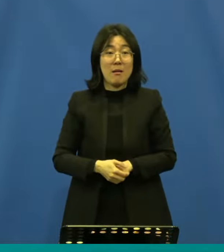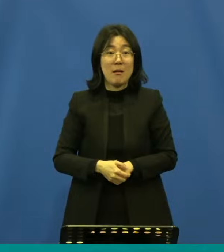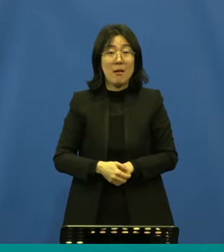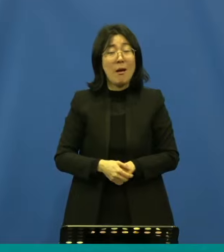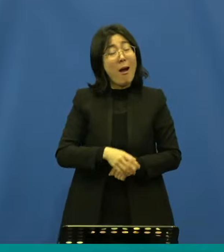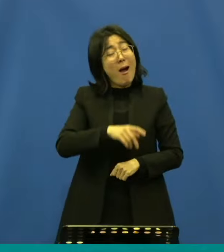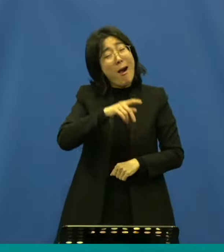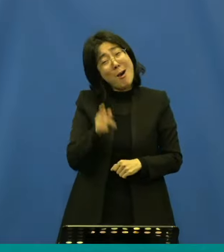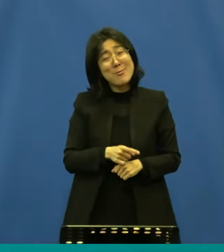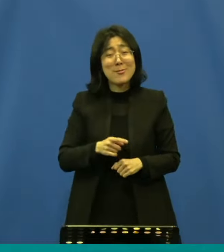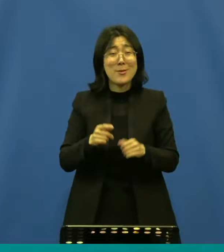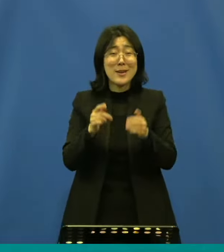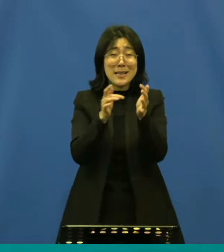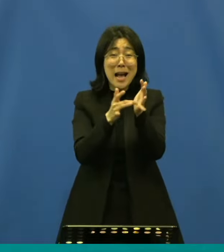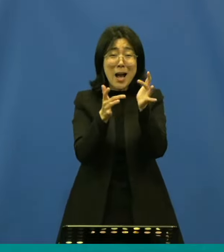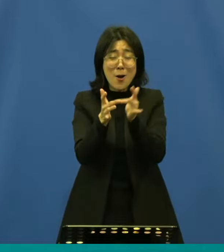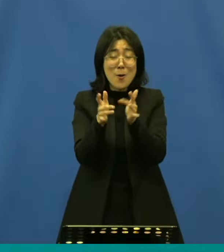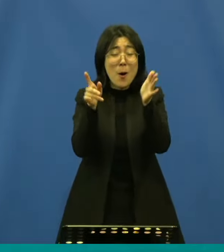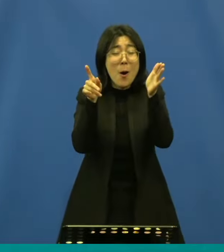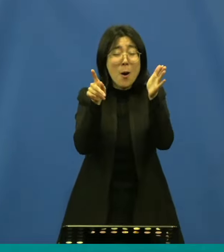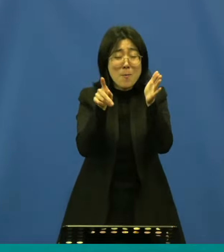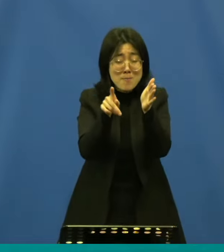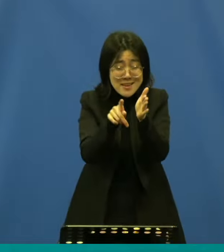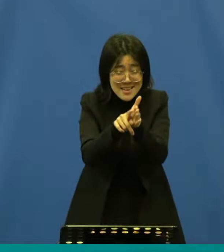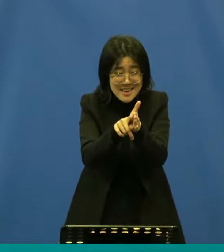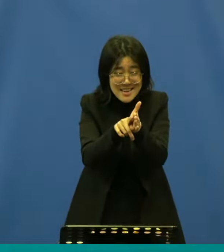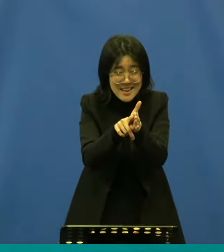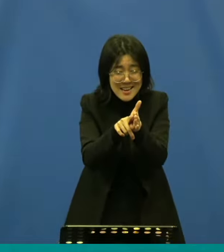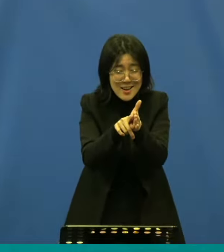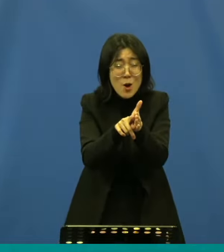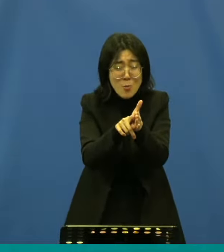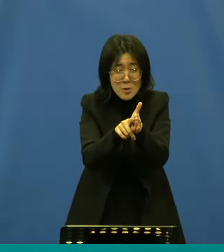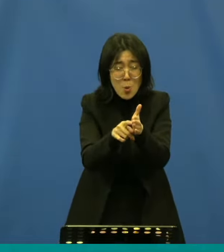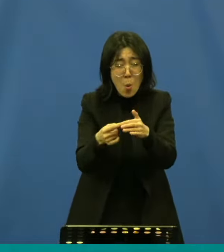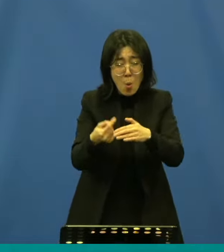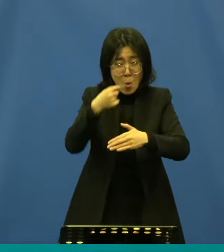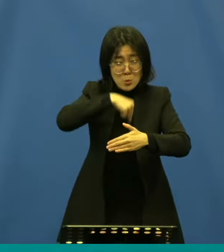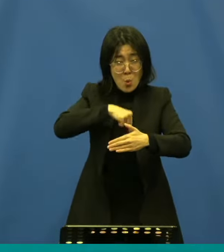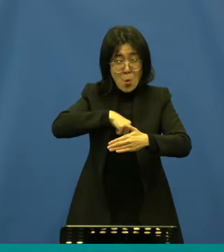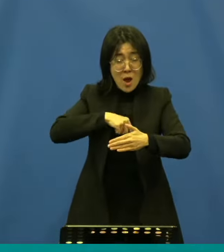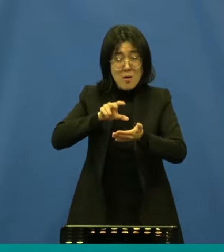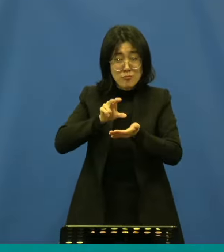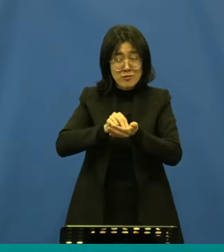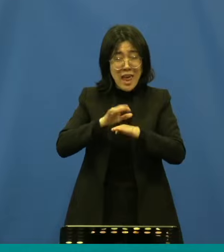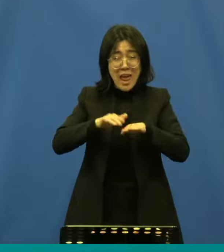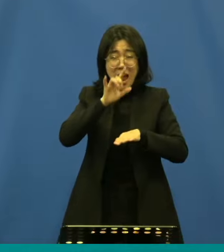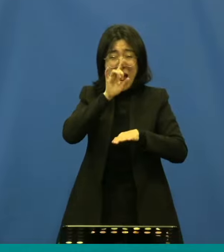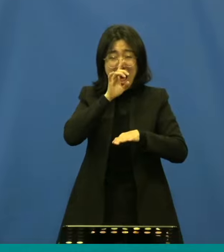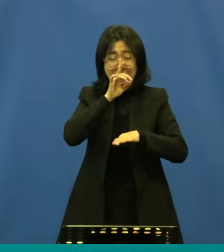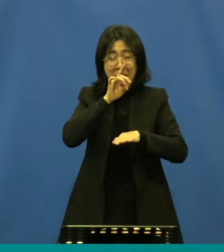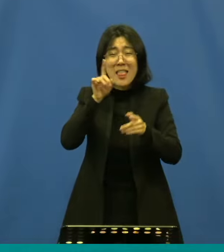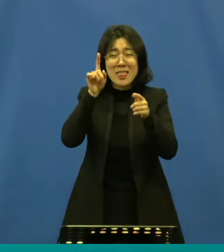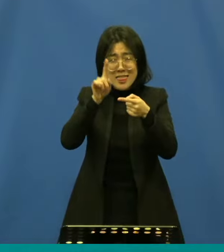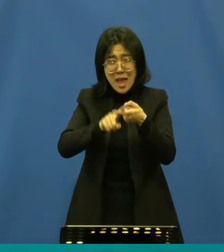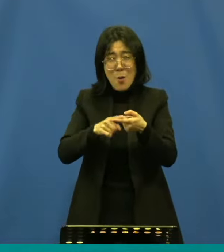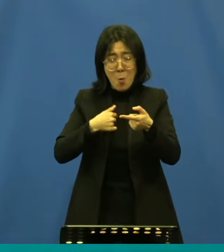신기해요. 예수를 믿는데 자기 기질대로 믿어요. 베드로 보세요. 얼마나 뒤죽박죽입니까?